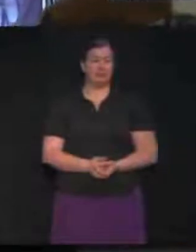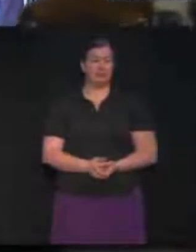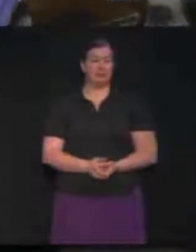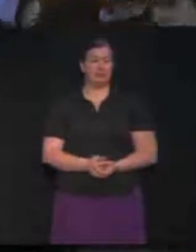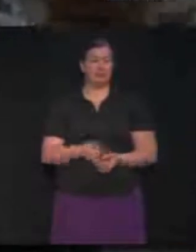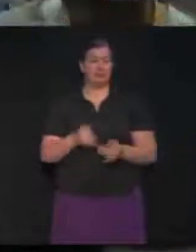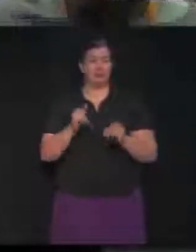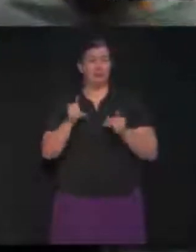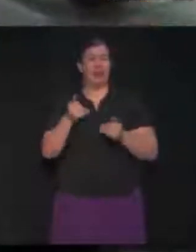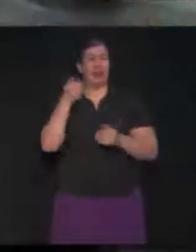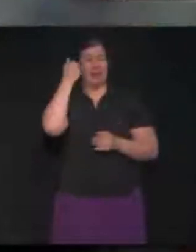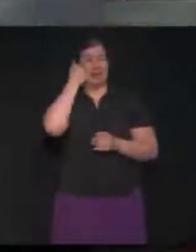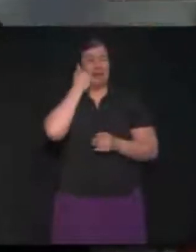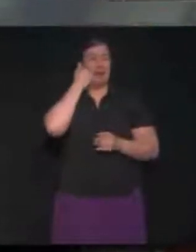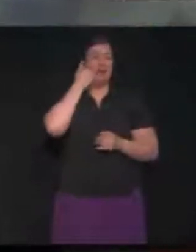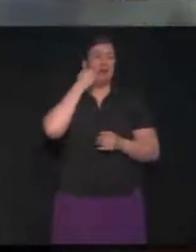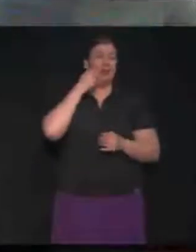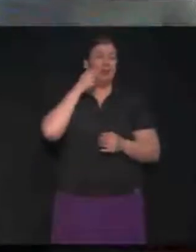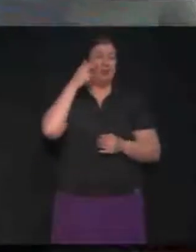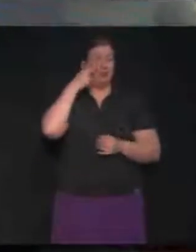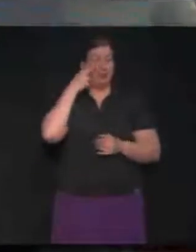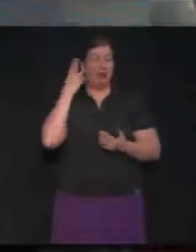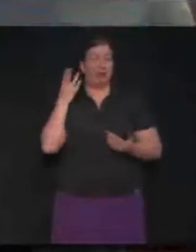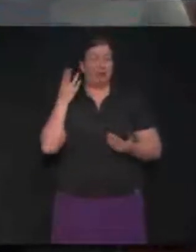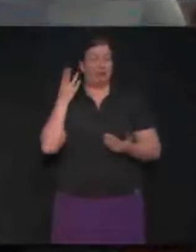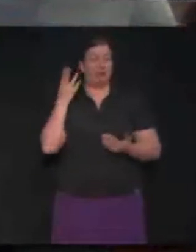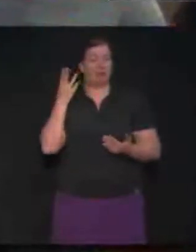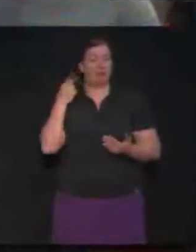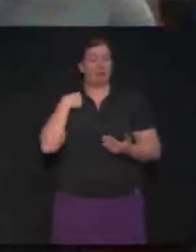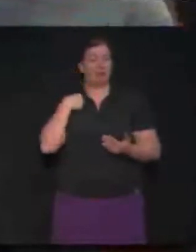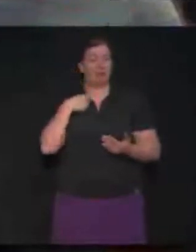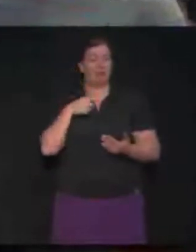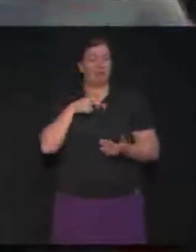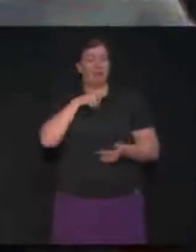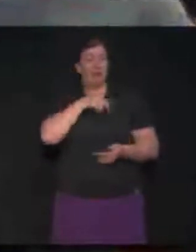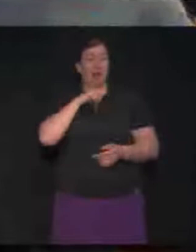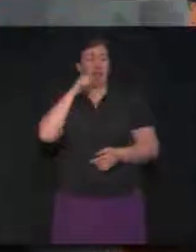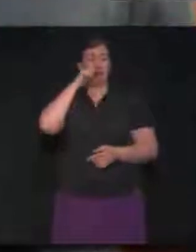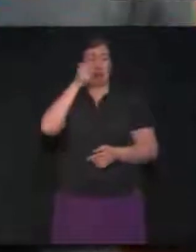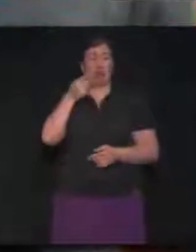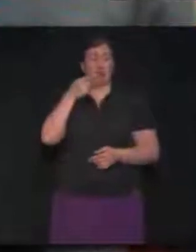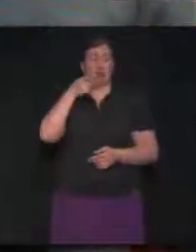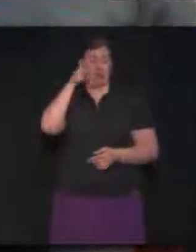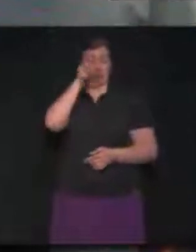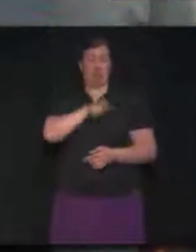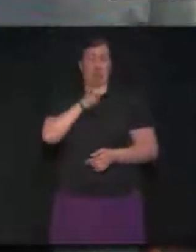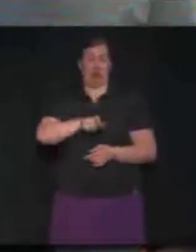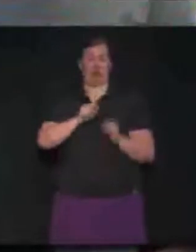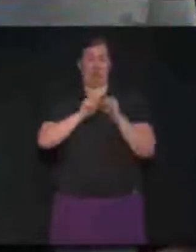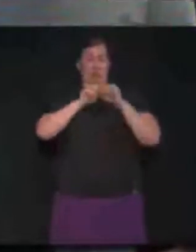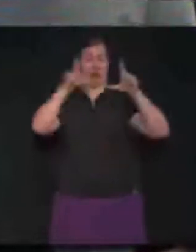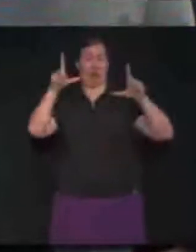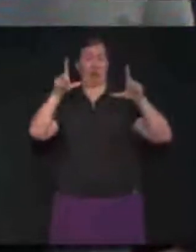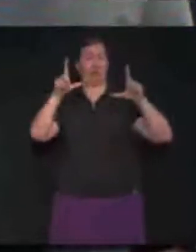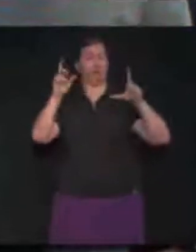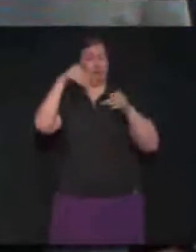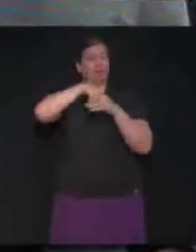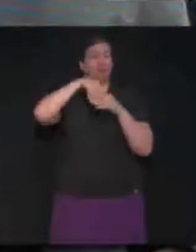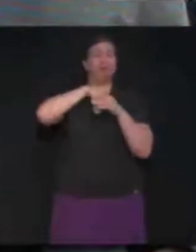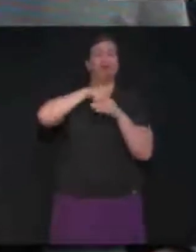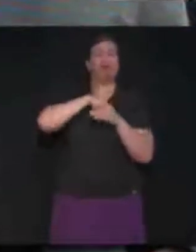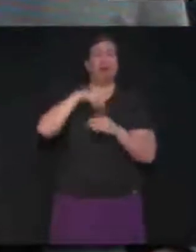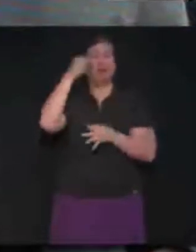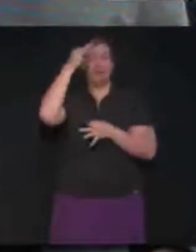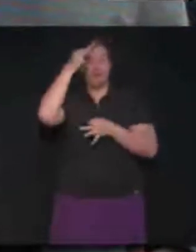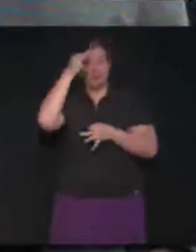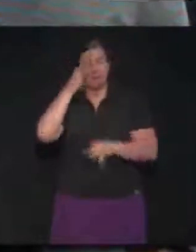ja liebe Piraten wir sind zu Recht stolz auf unser Menschenbild das auf Vertrauen und Respekt